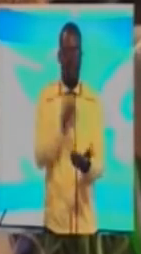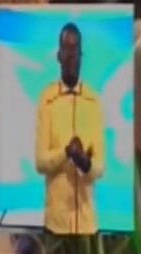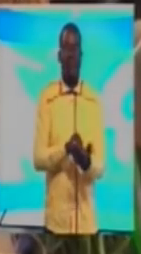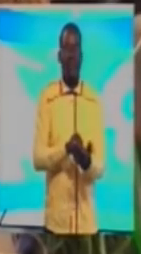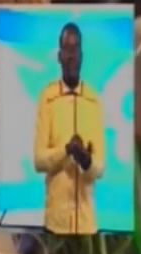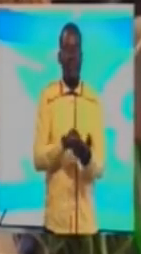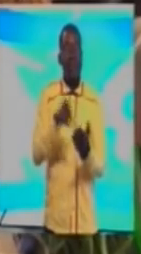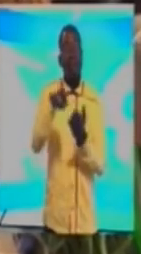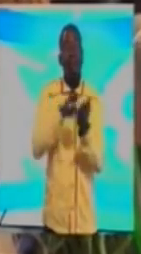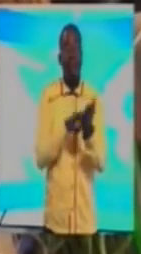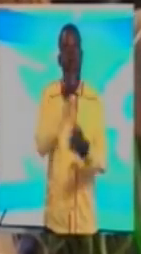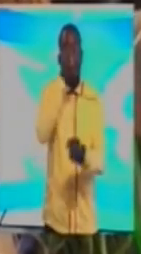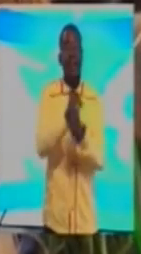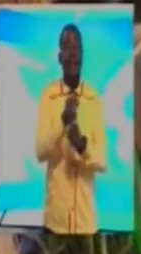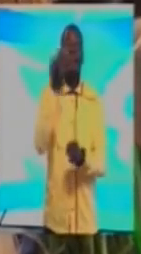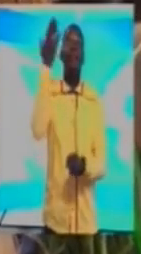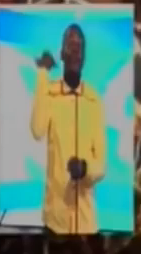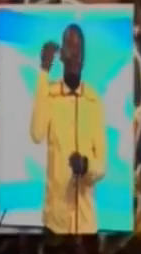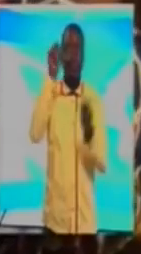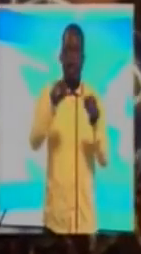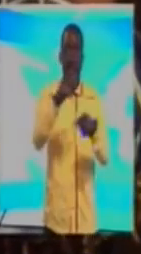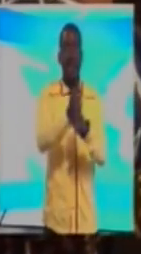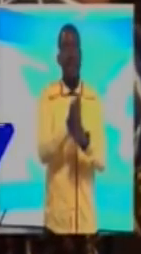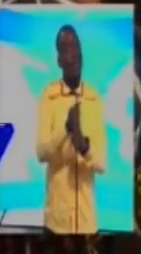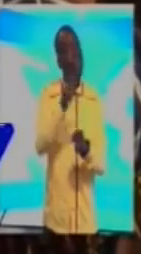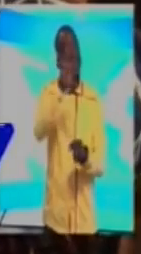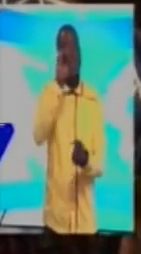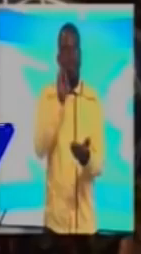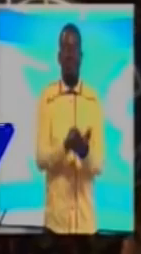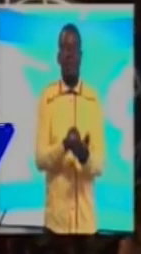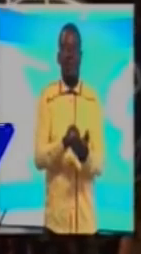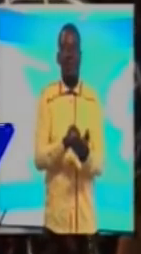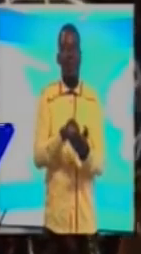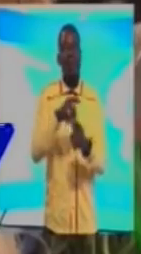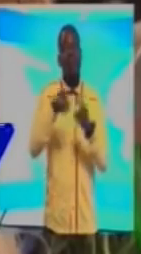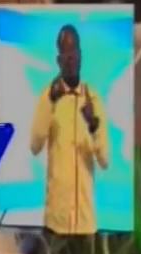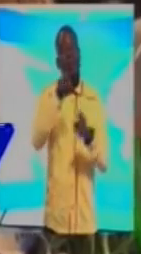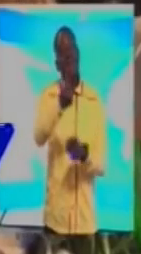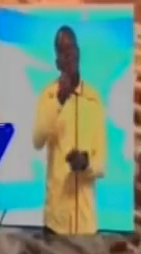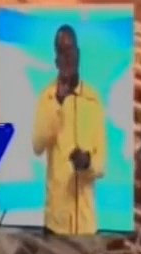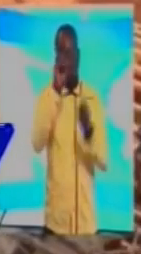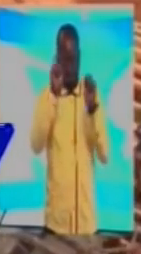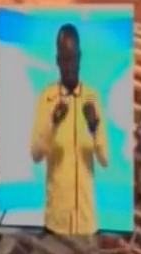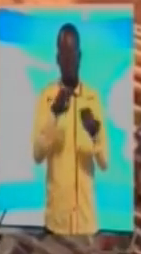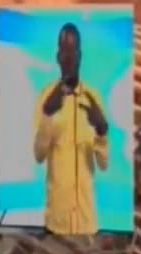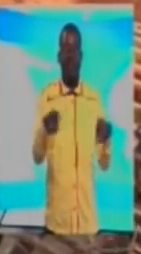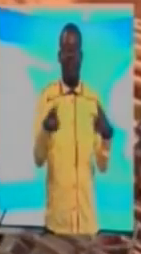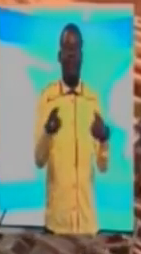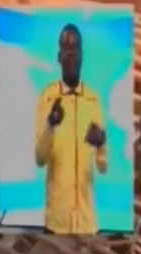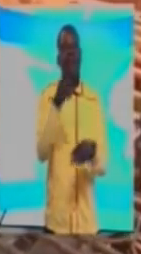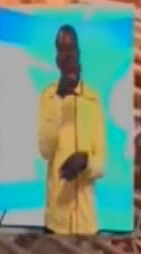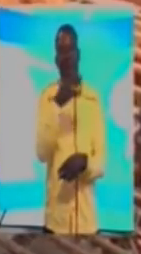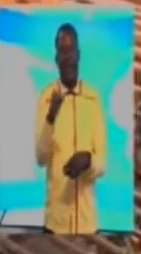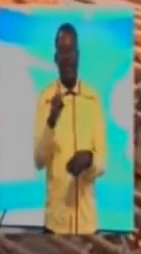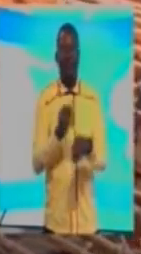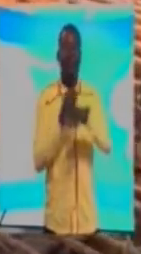rapport à l'année passée, on pouvait avoir 50 000 et quelques. Mais cette année-là, au moins de 40 000 en tout cas, on peut vendre. Le Burkina Faso